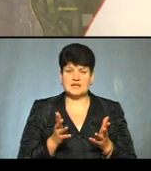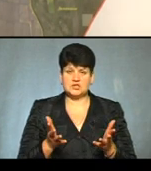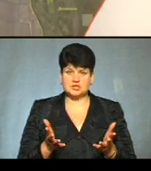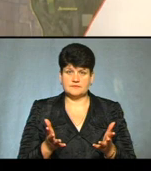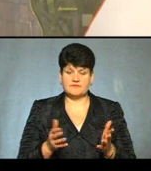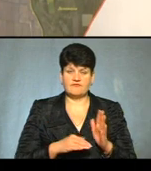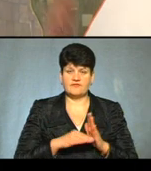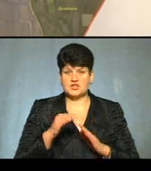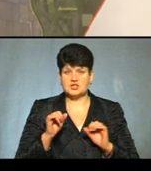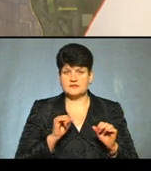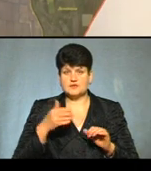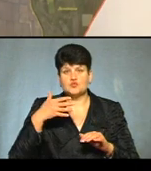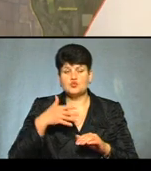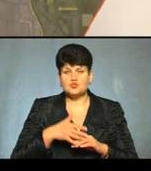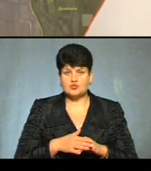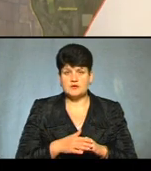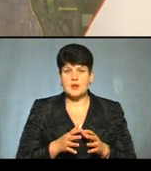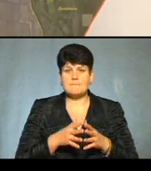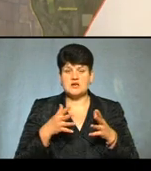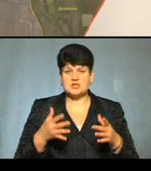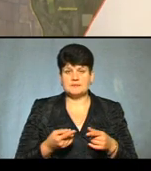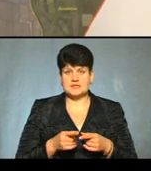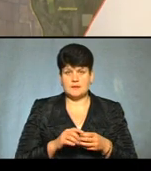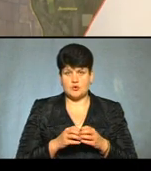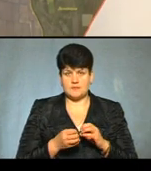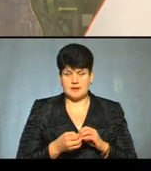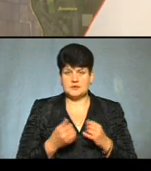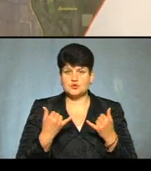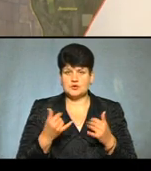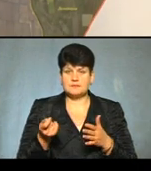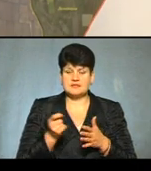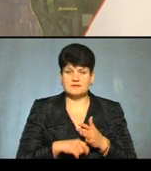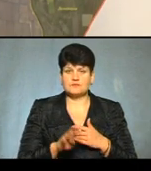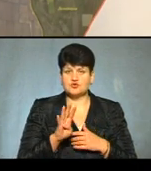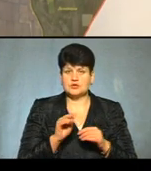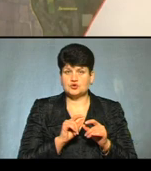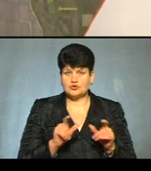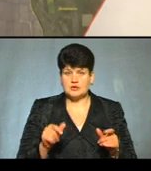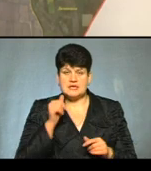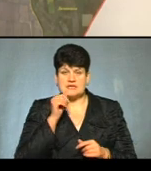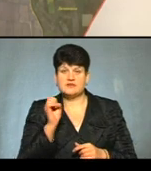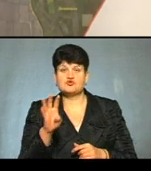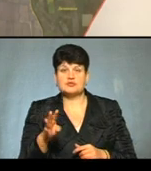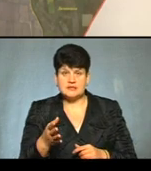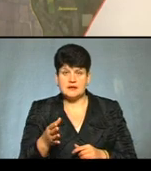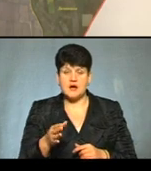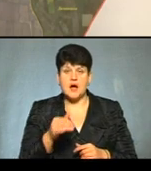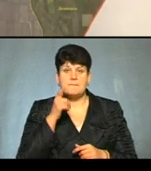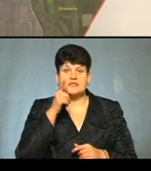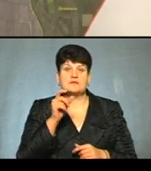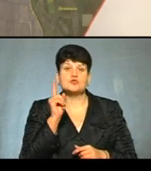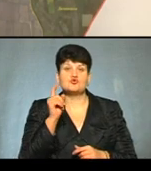більш вище керівництво зрозуміло масштаб цієї проблеми. Що сьогодні ми закриваємо 4 школи, а завтра може 14, а